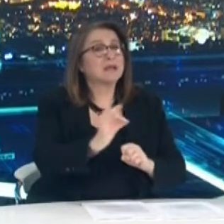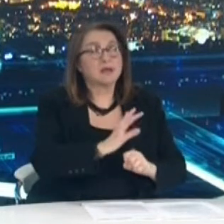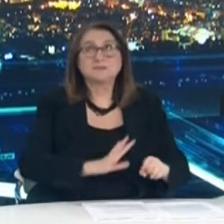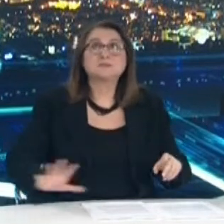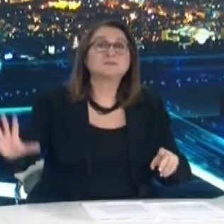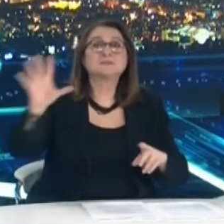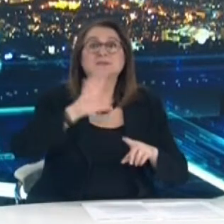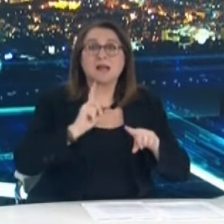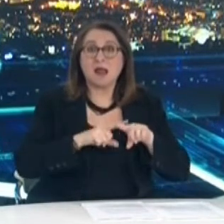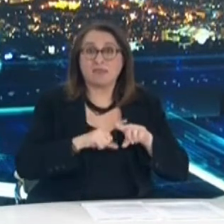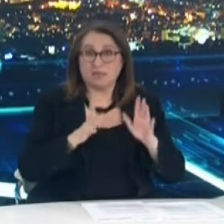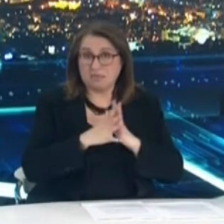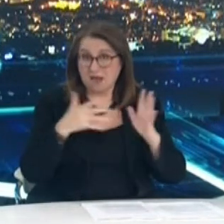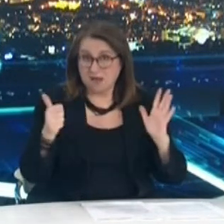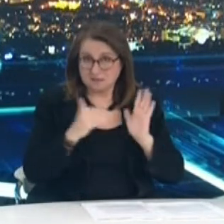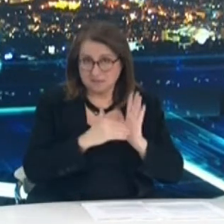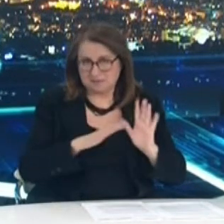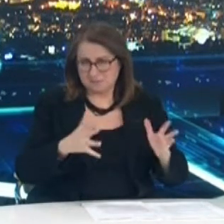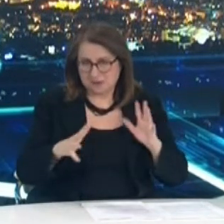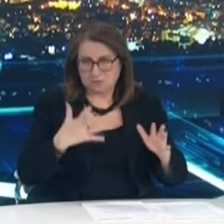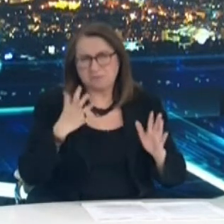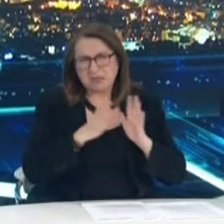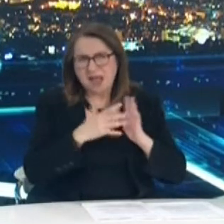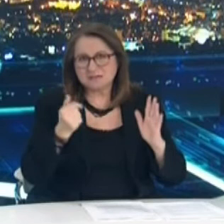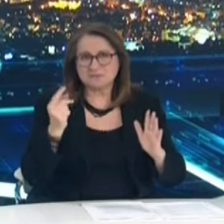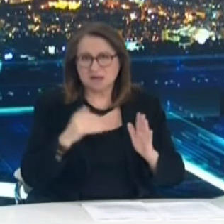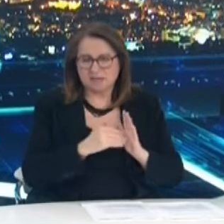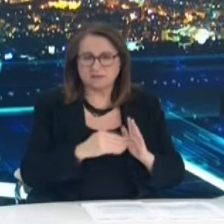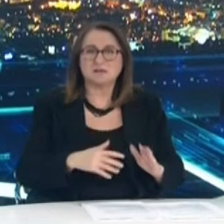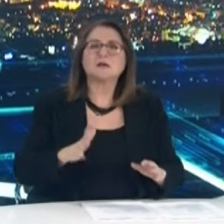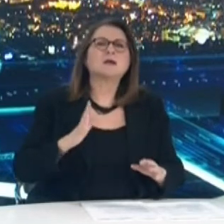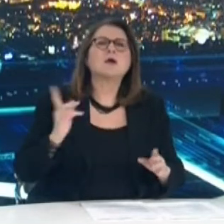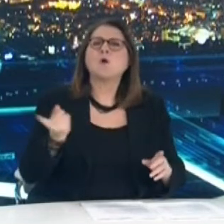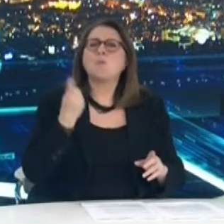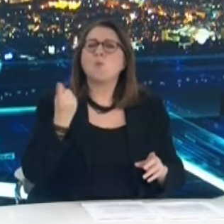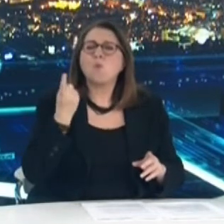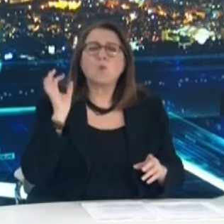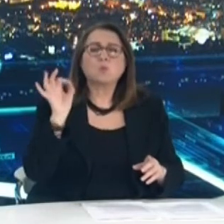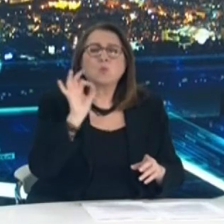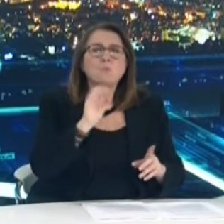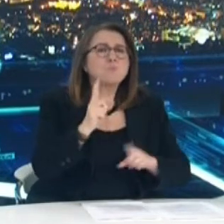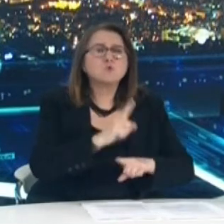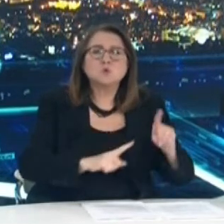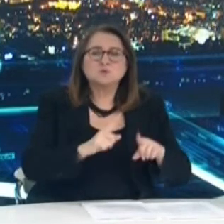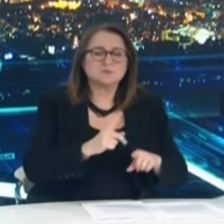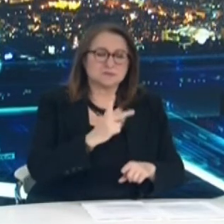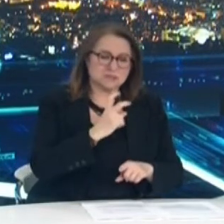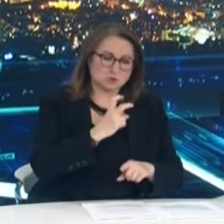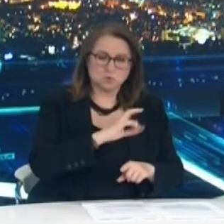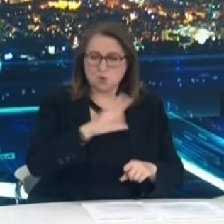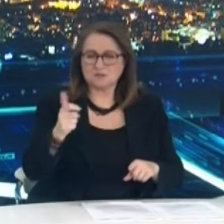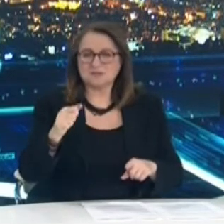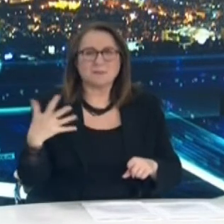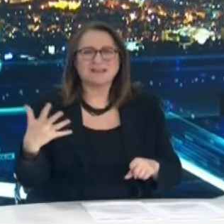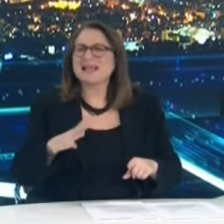ηλικιακές ομάδες που ξέρουμε, που γνωρίζουμε. Τα άτομα ηλικίας 20 έως 60 ετών, τους συνανθρώπους μας δηλαδή, με τη μεγαλύτερη